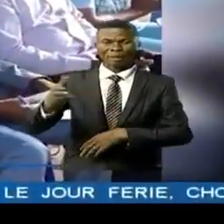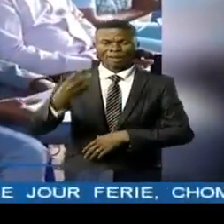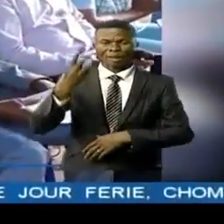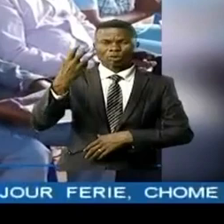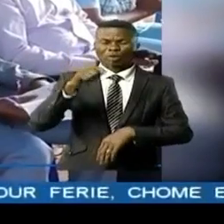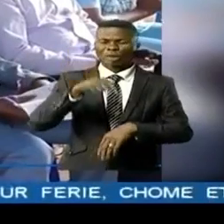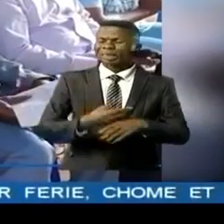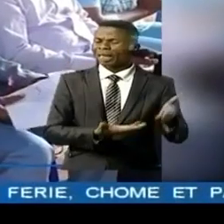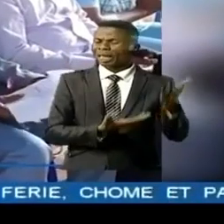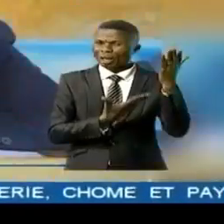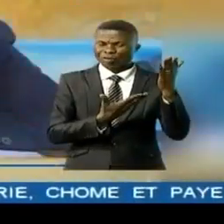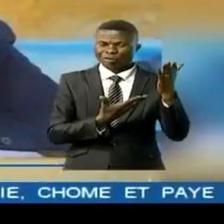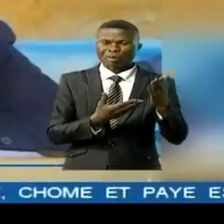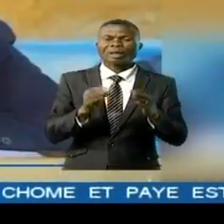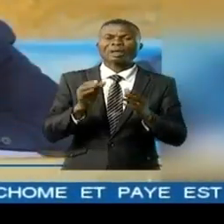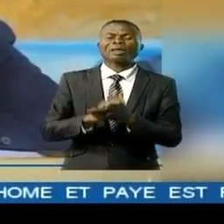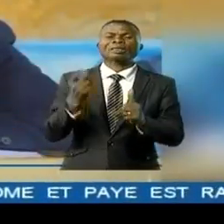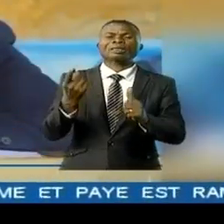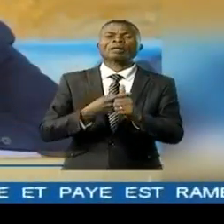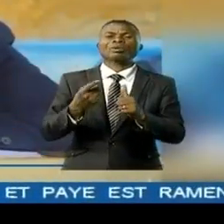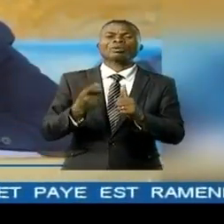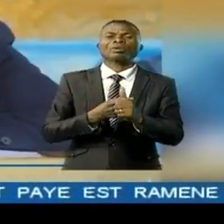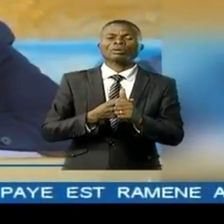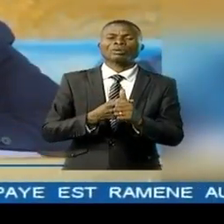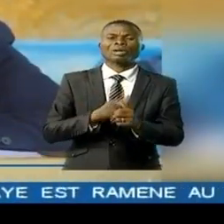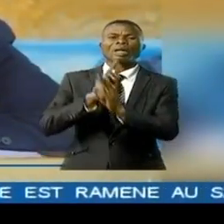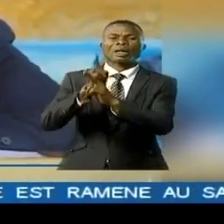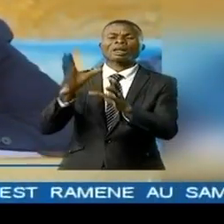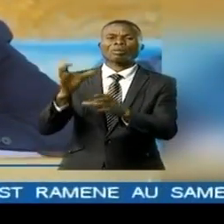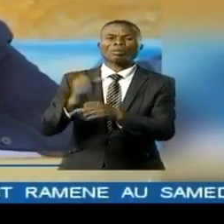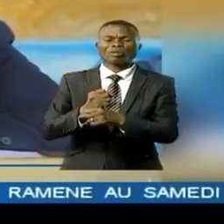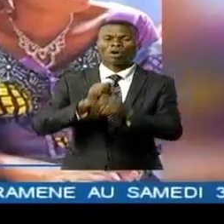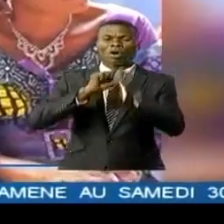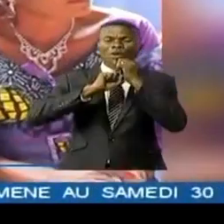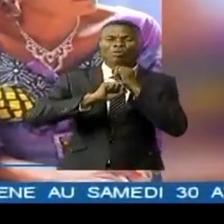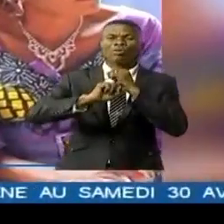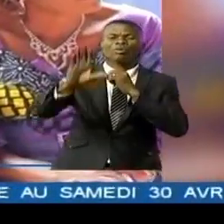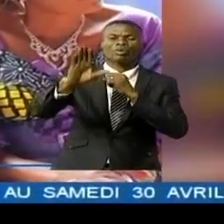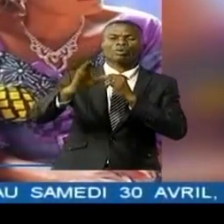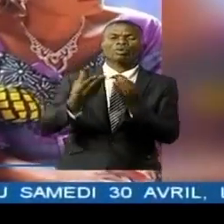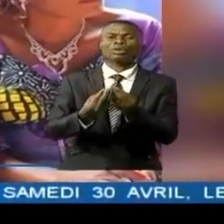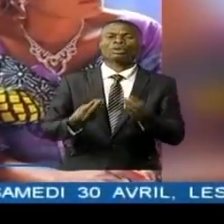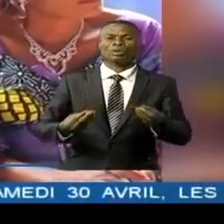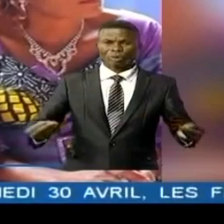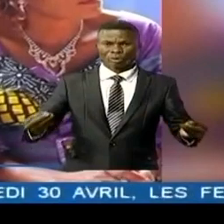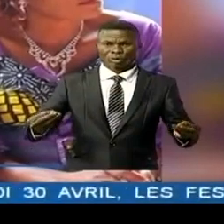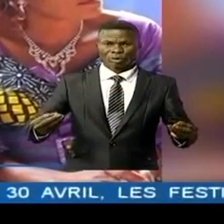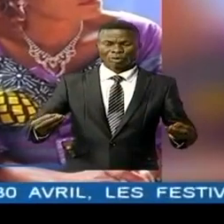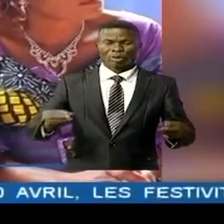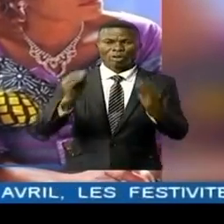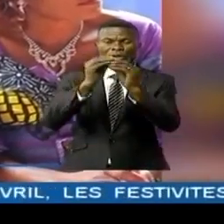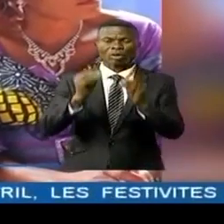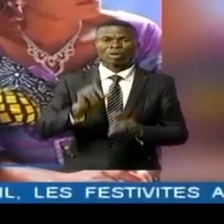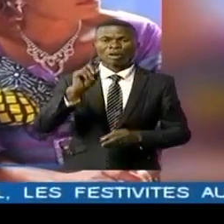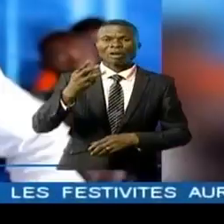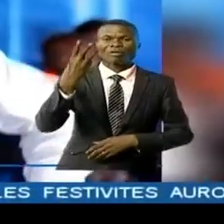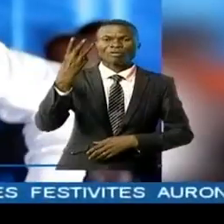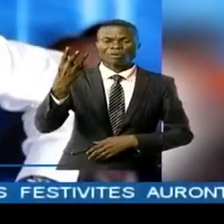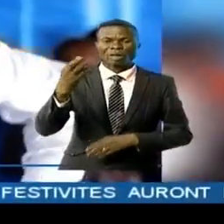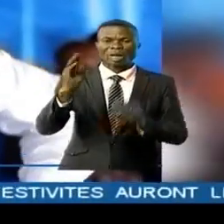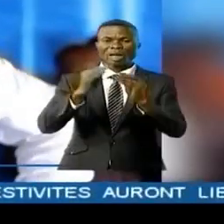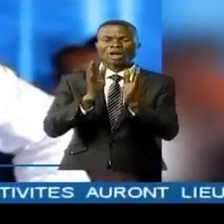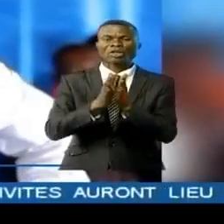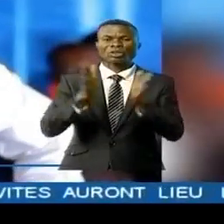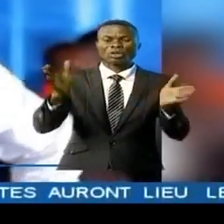ont marqué ces assises à savoir la restitution et vulgarisation des résolutions qui sont au total 23 de l'assemblée